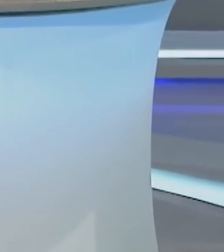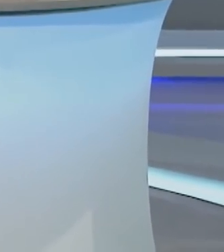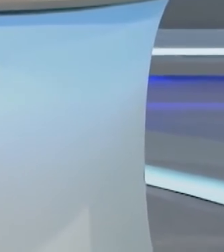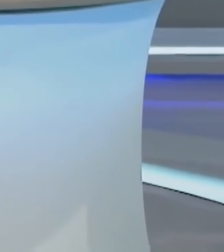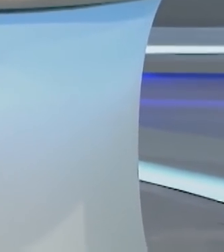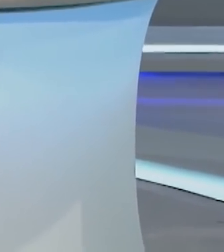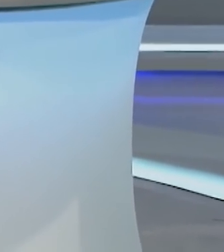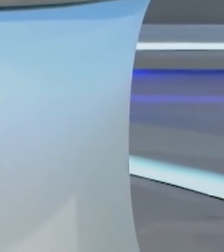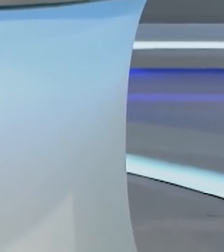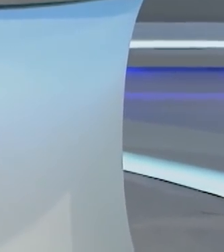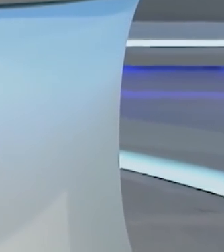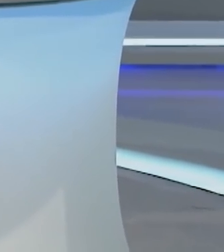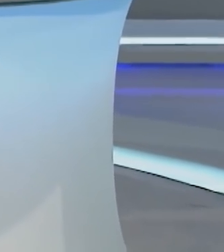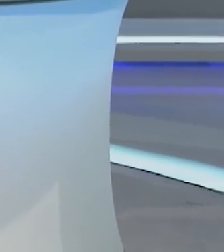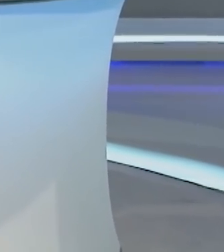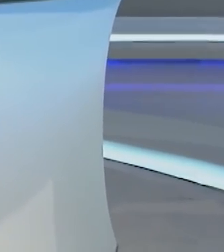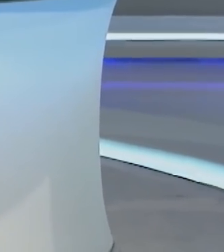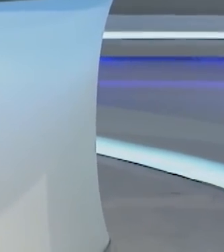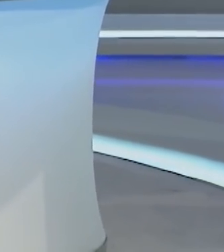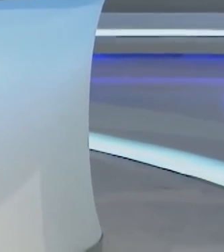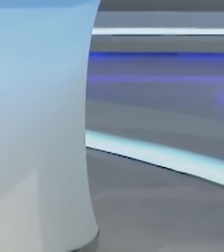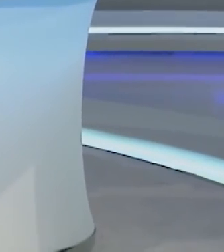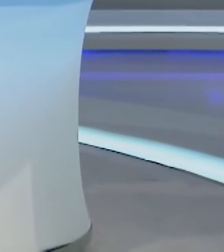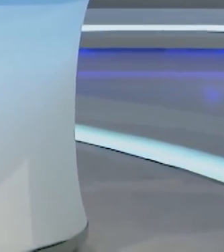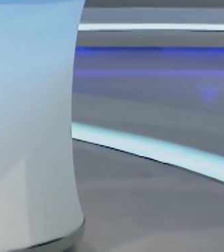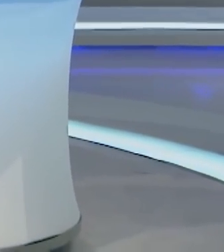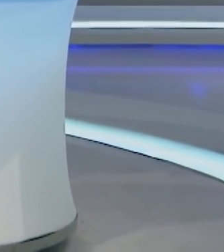Иргэн үзэгчдээ бид та бүхэнд 2022 оны ууган цагийн